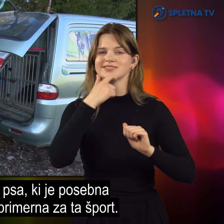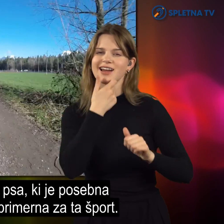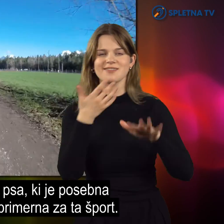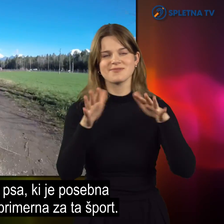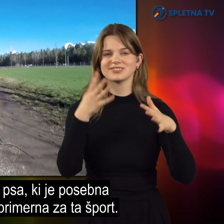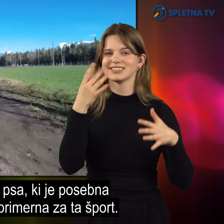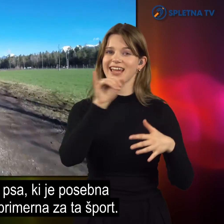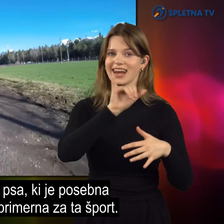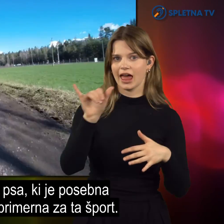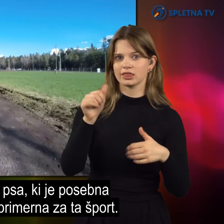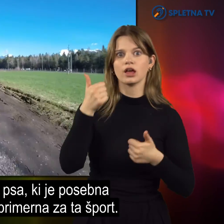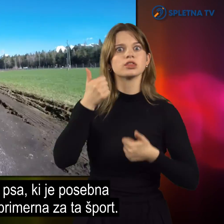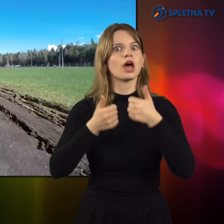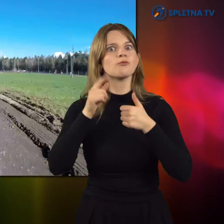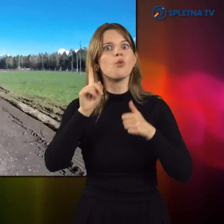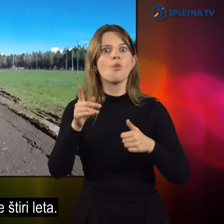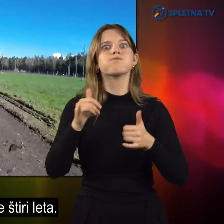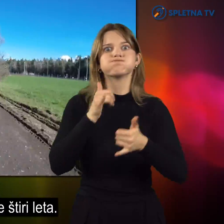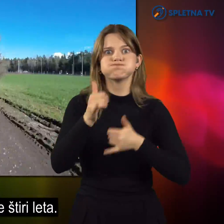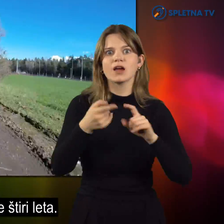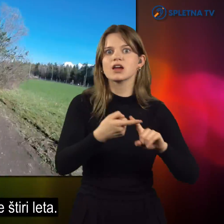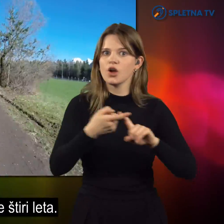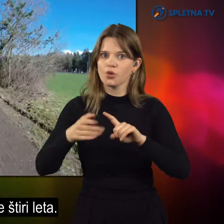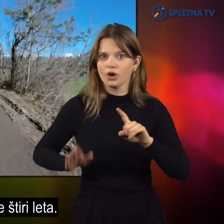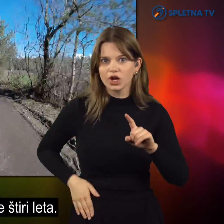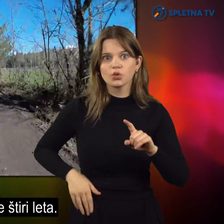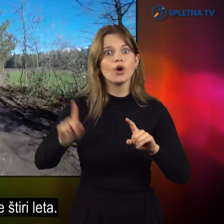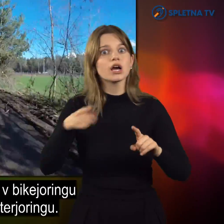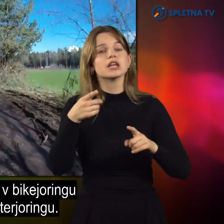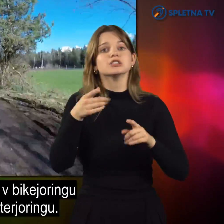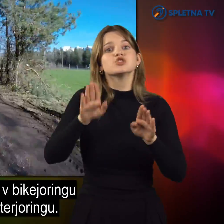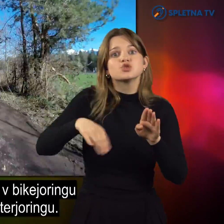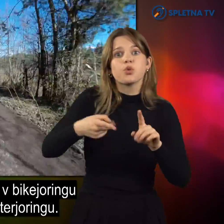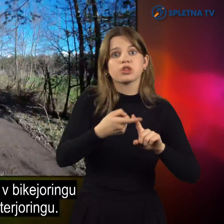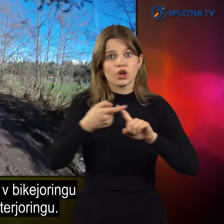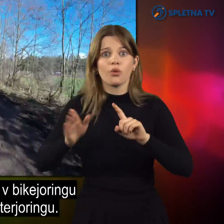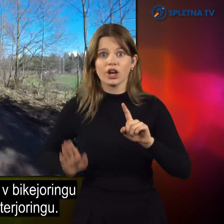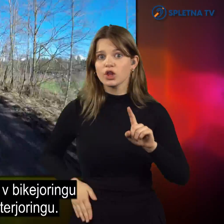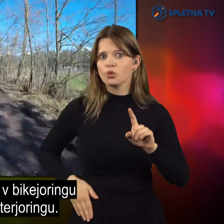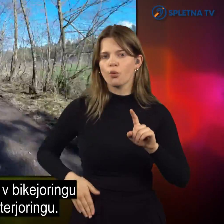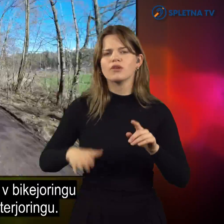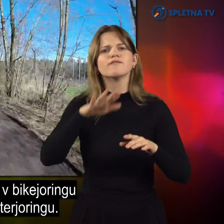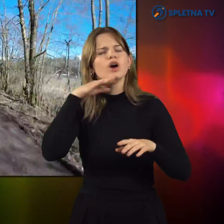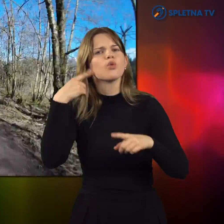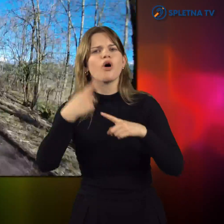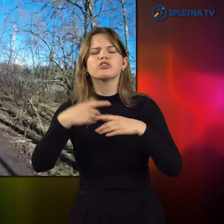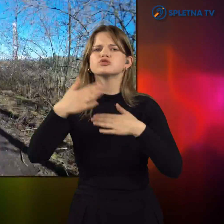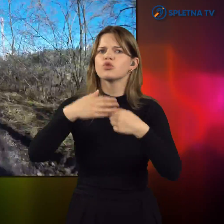mešanica, zelo primerna za ta šport. Star je 4 leta, tekmuje v bike-joringu in